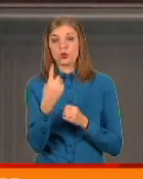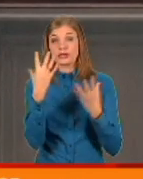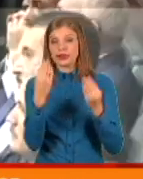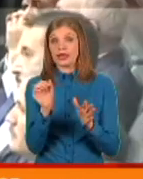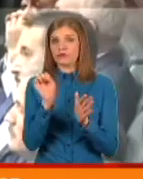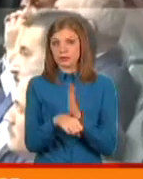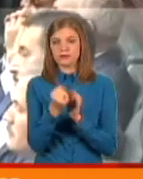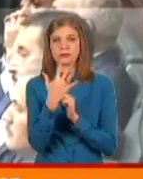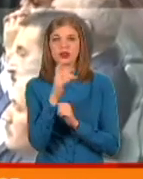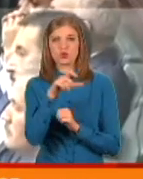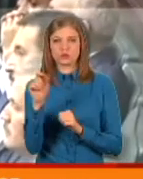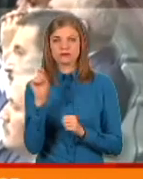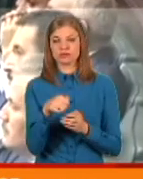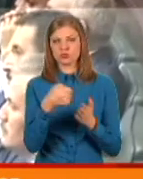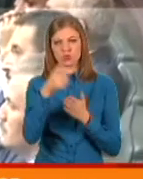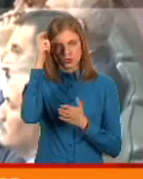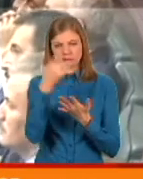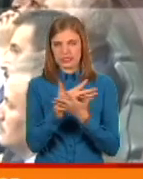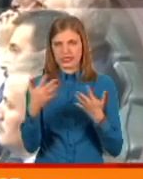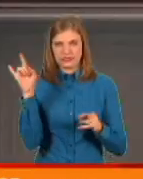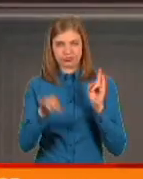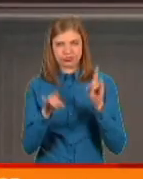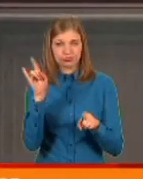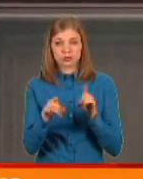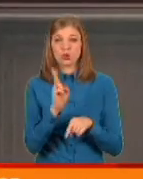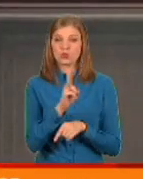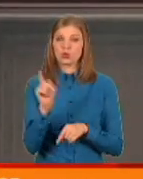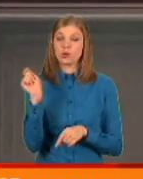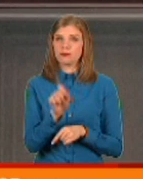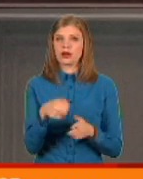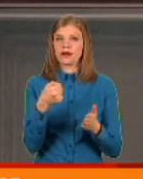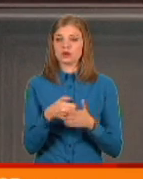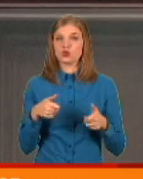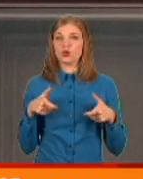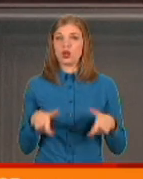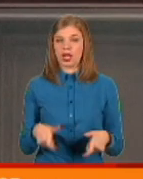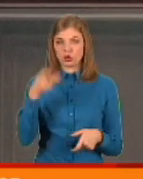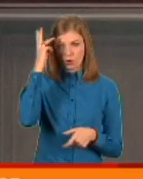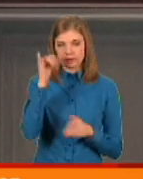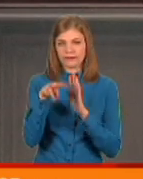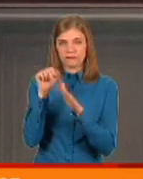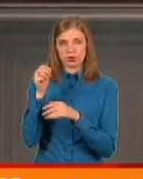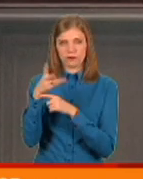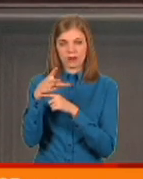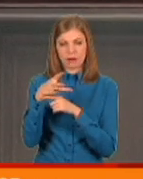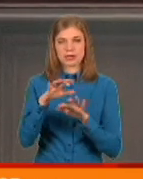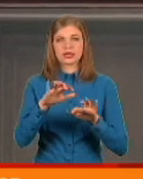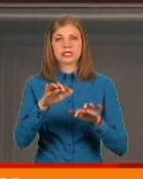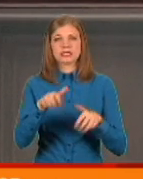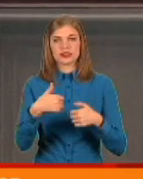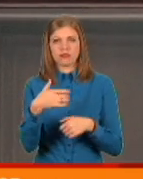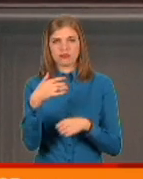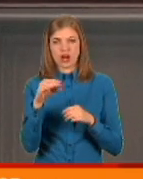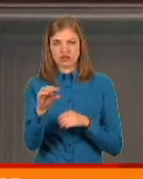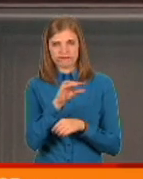вбивства 15 осіб прибуло до Стамбула різними рейсами. Дехто з них приїхав до генконсульства і вимкнув камери, забравши жорсткі